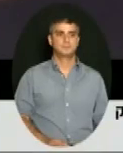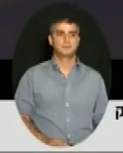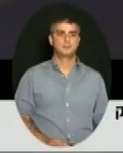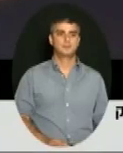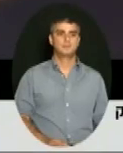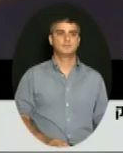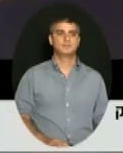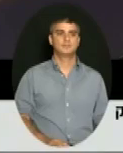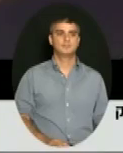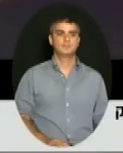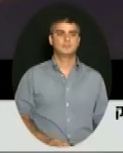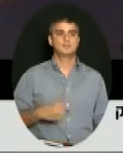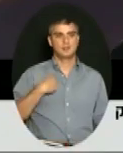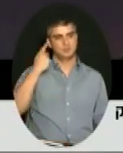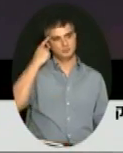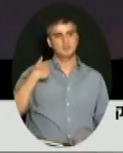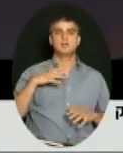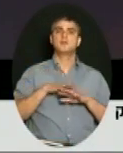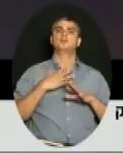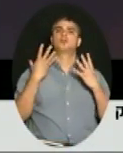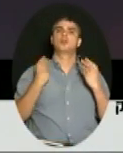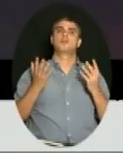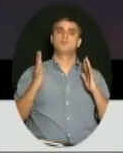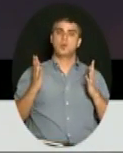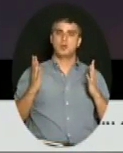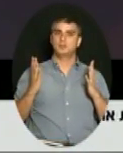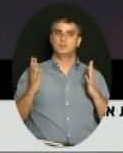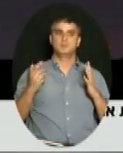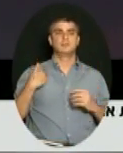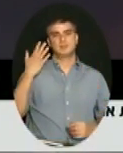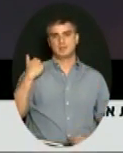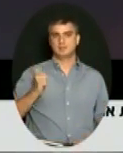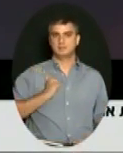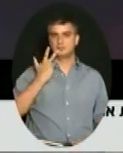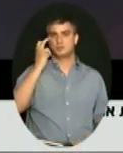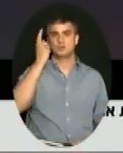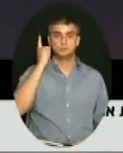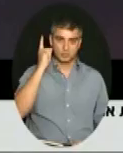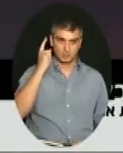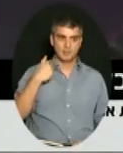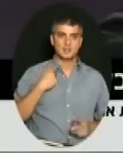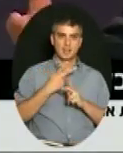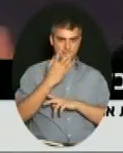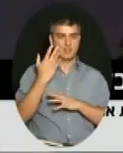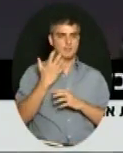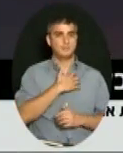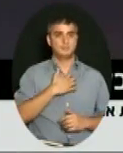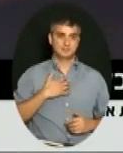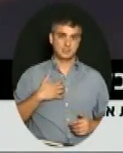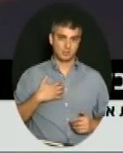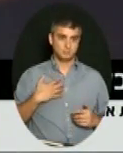חושב שאני מרגיש טוב מאוד. הייתי בצבא 30 שנה, עברתי כמה וכמה